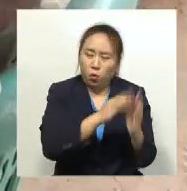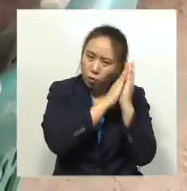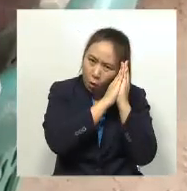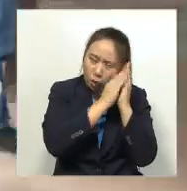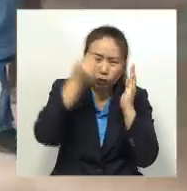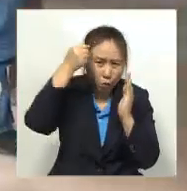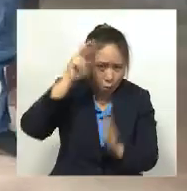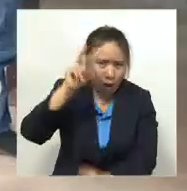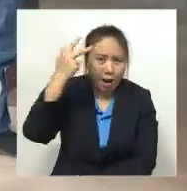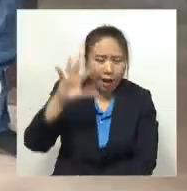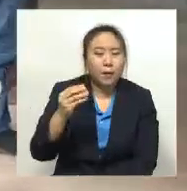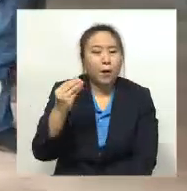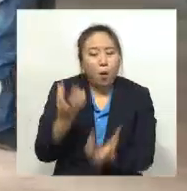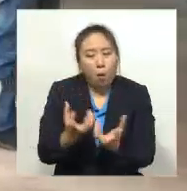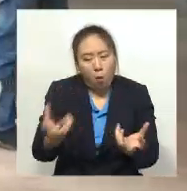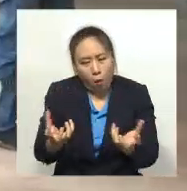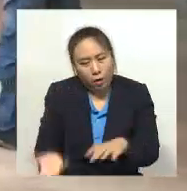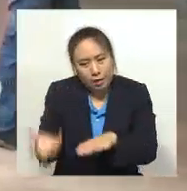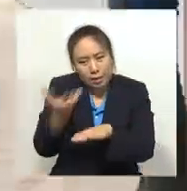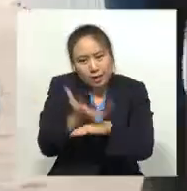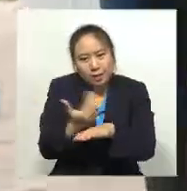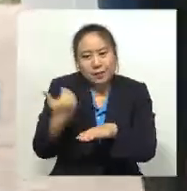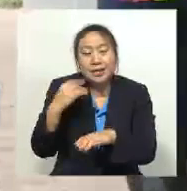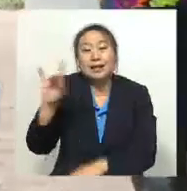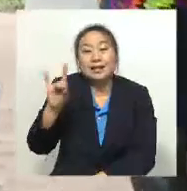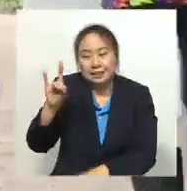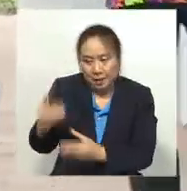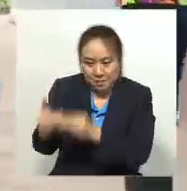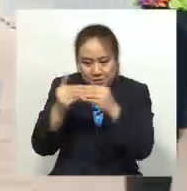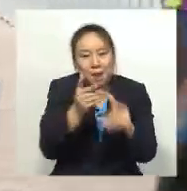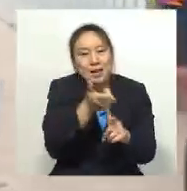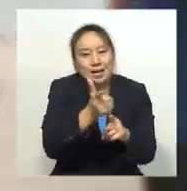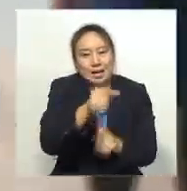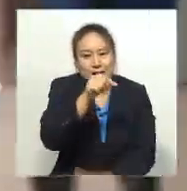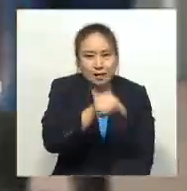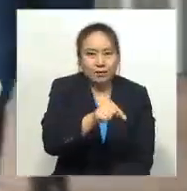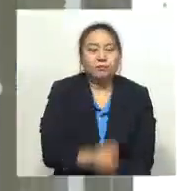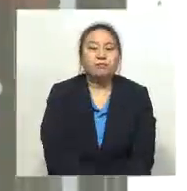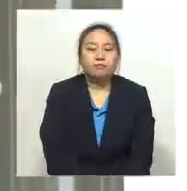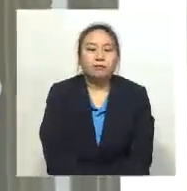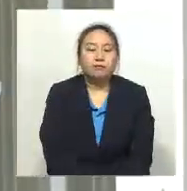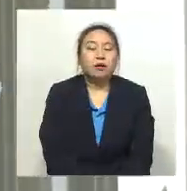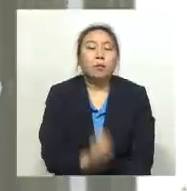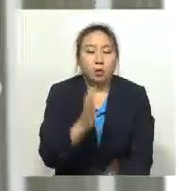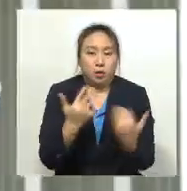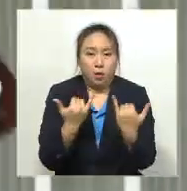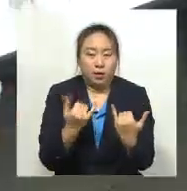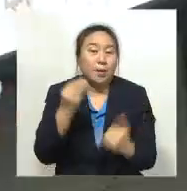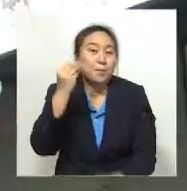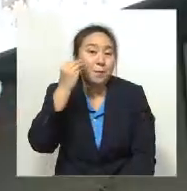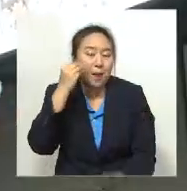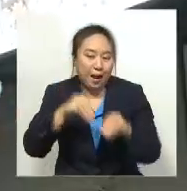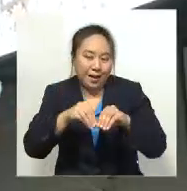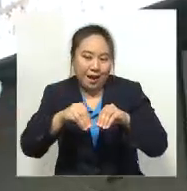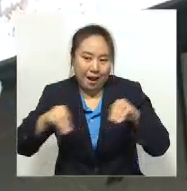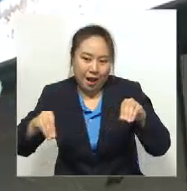แล้วเก็บของขึ้นที่สูงนำสัตว์น้ำมาเลี้ยงข้างบนนี้ด้วยซึ่งเขาบอกว่าบริเวณนี้นะคะห่างจากบ้านประม